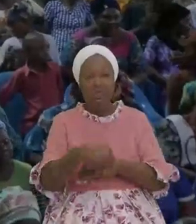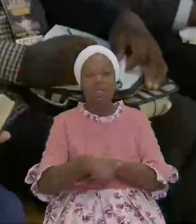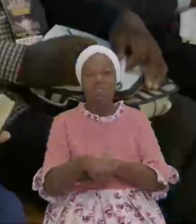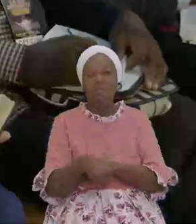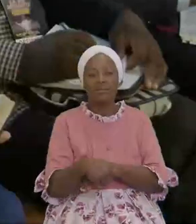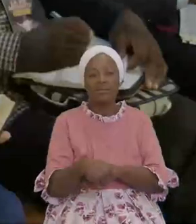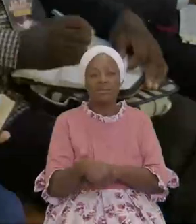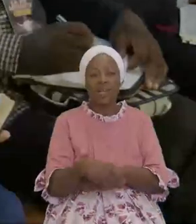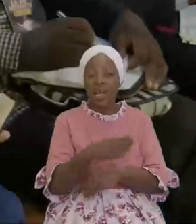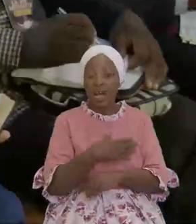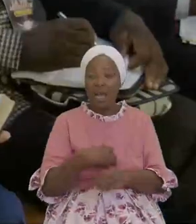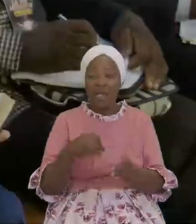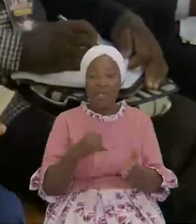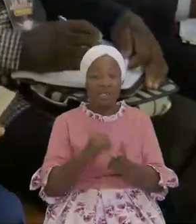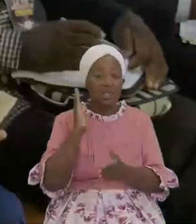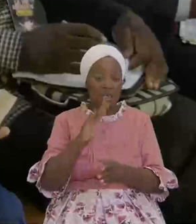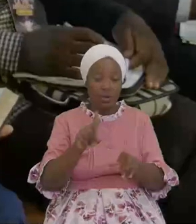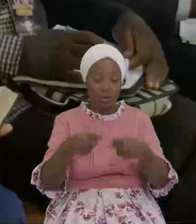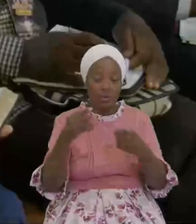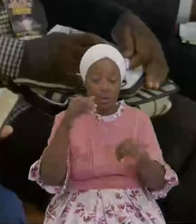Comme tu entres, tu seras sauvé ce soir.